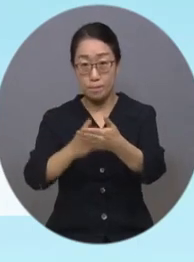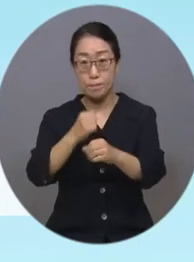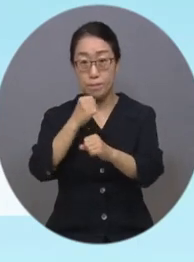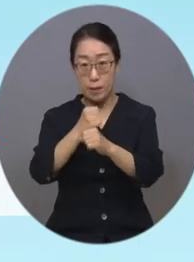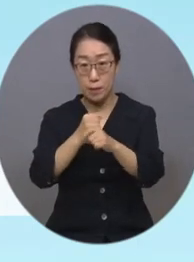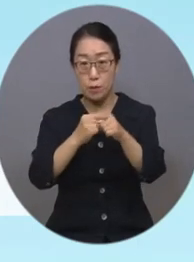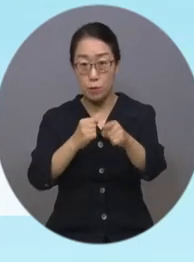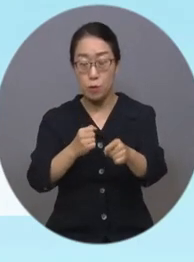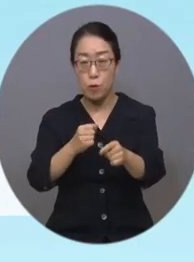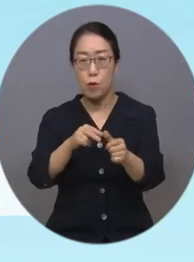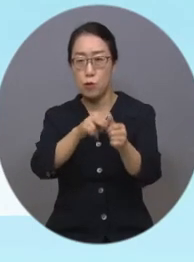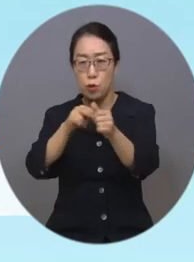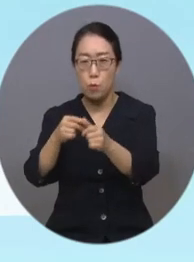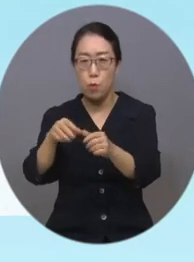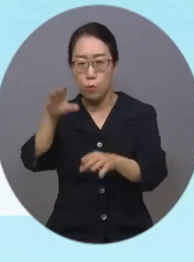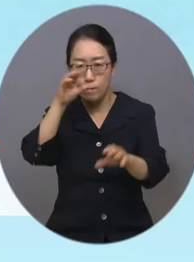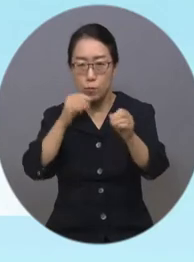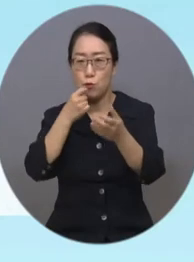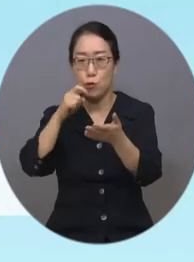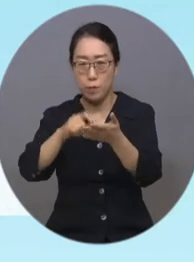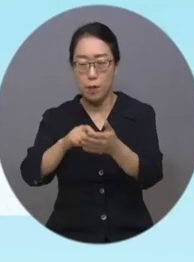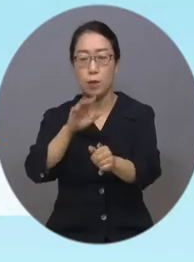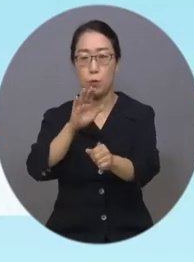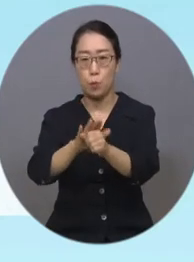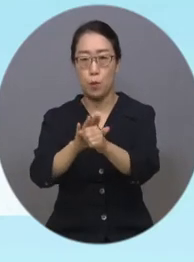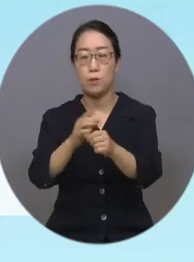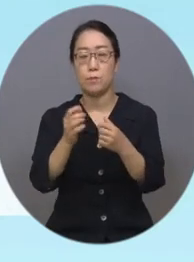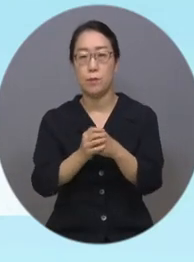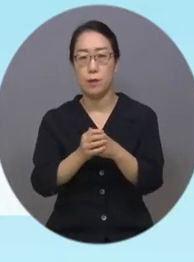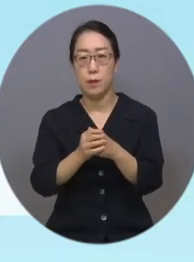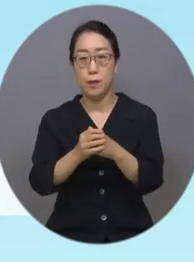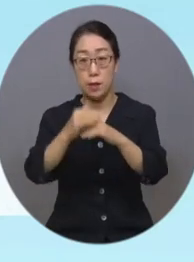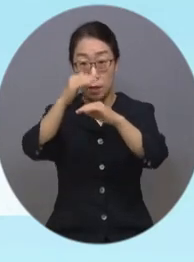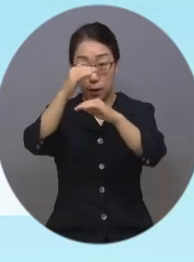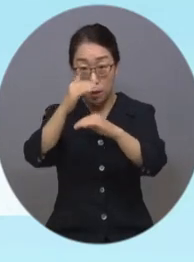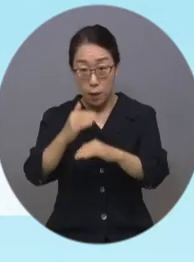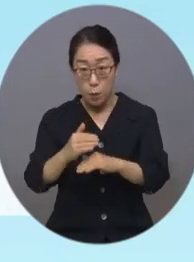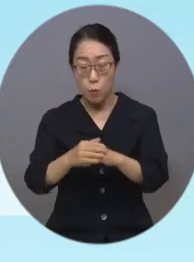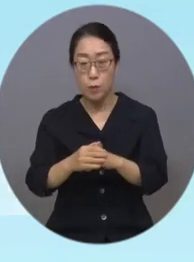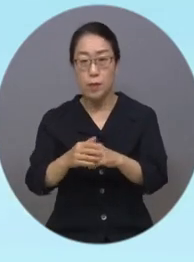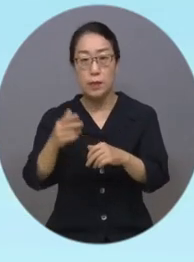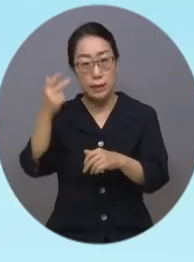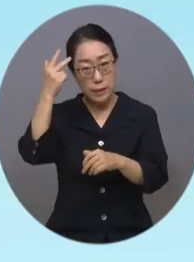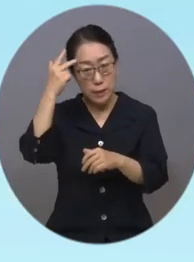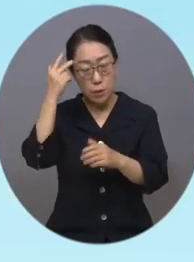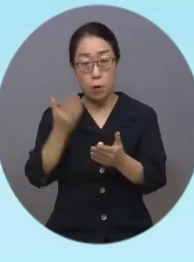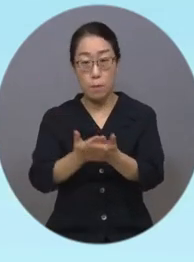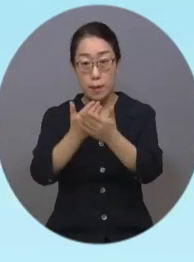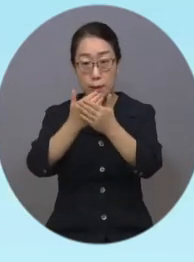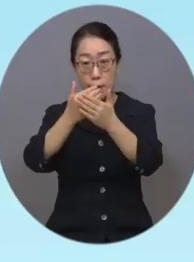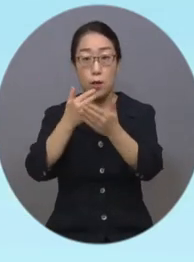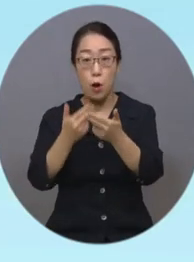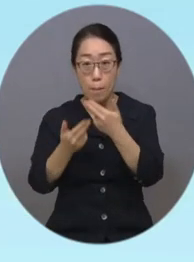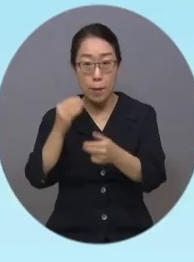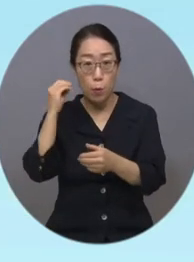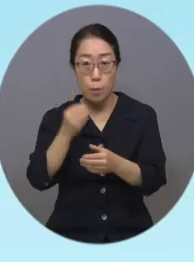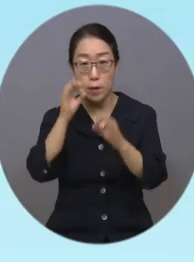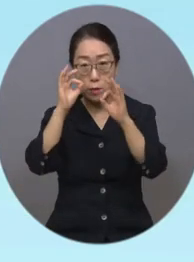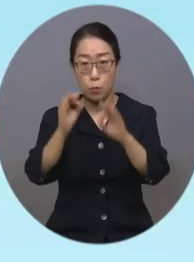발달장애인 정보 접근성을 높였습니다. 제작된 자료는 지적발달협회 누리집을 통해 확인할 수 있습니다.